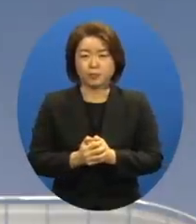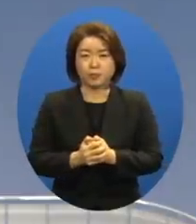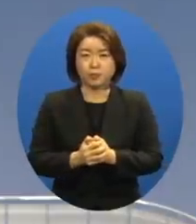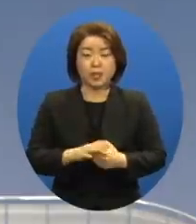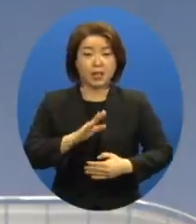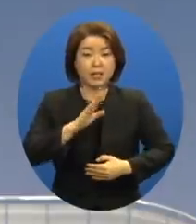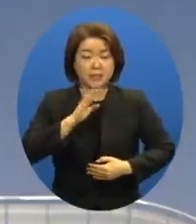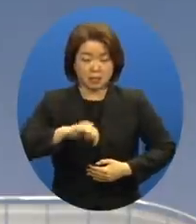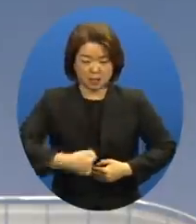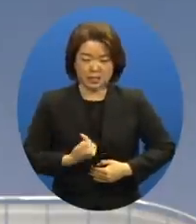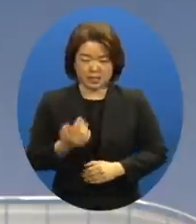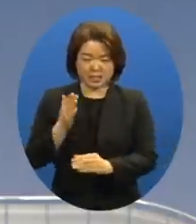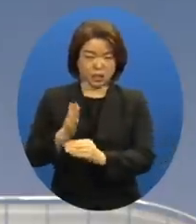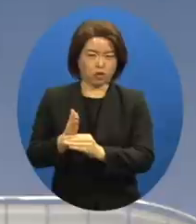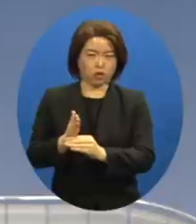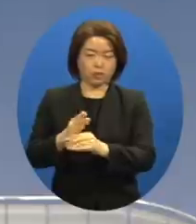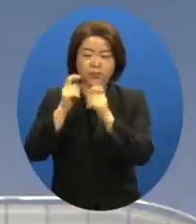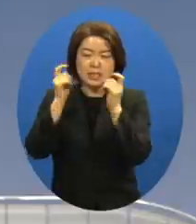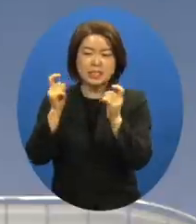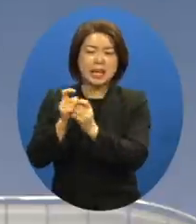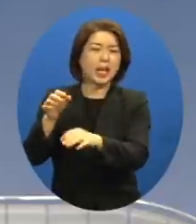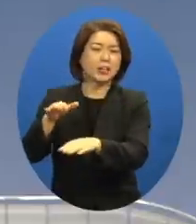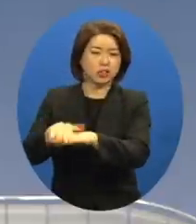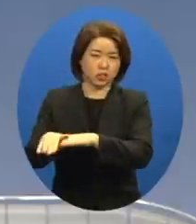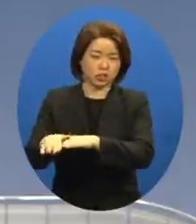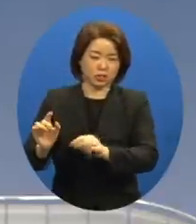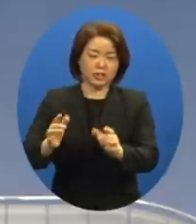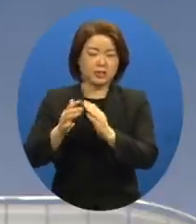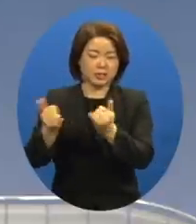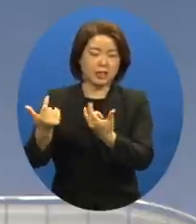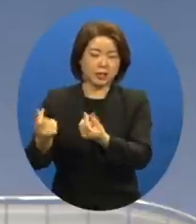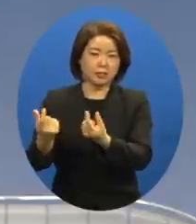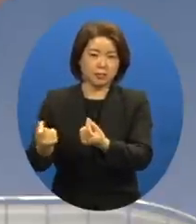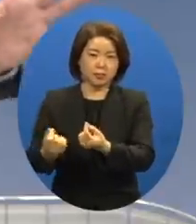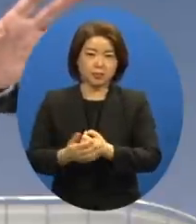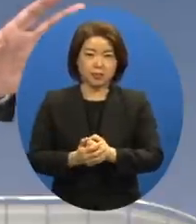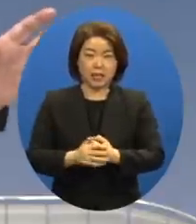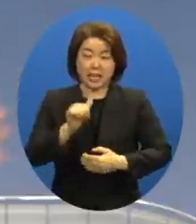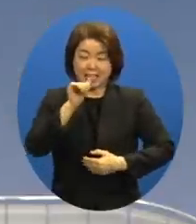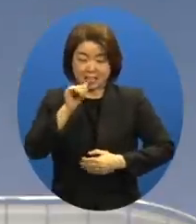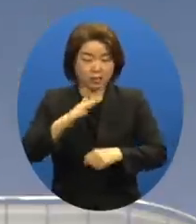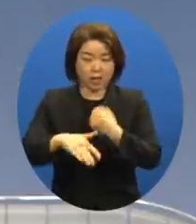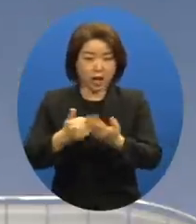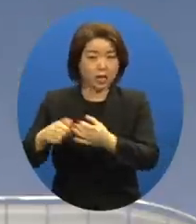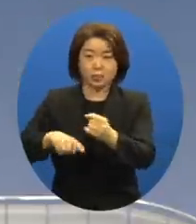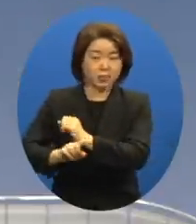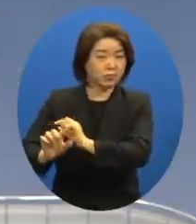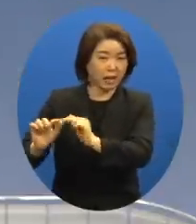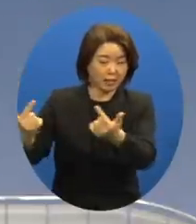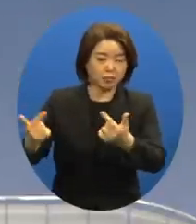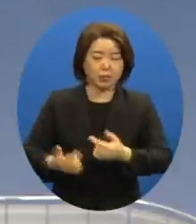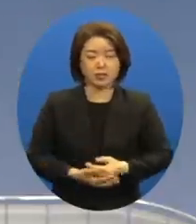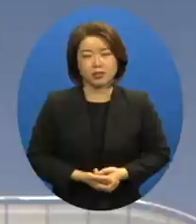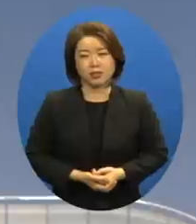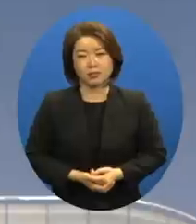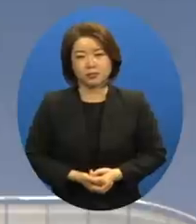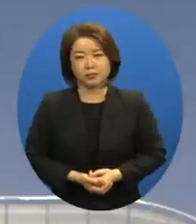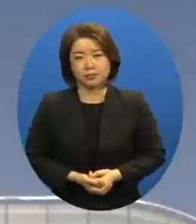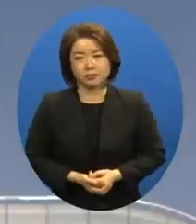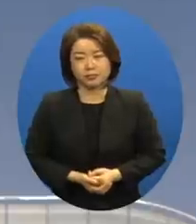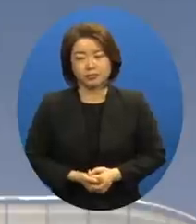정말 자기 중심 개인주의적인 사람일 것입니다 절대로 하나님의 뜻일 수 없는 겁니다